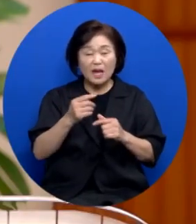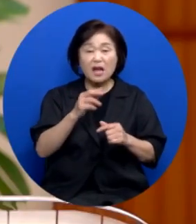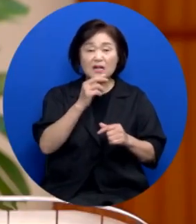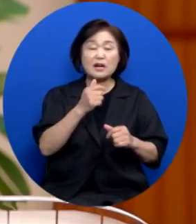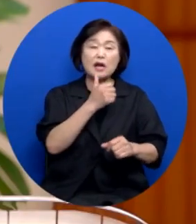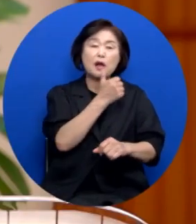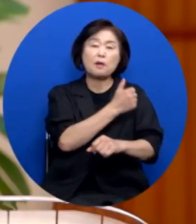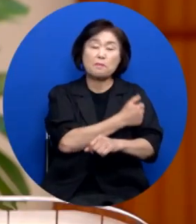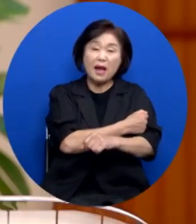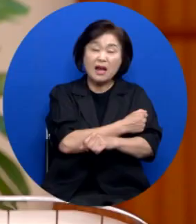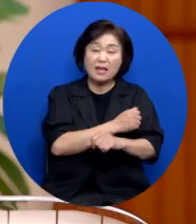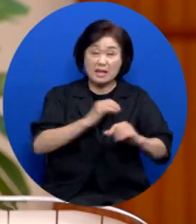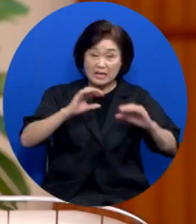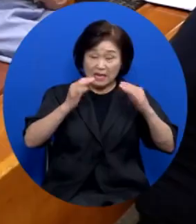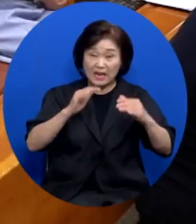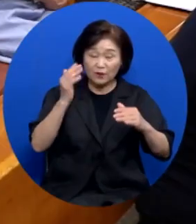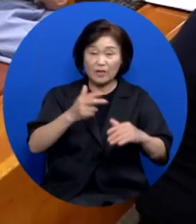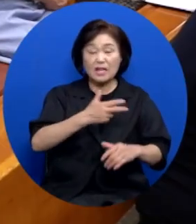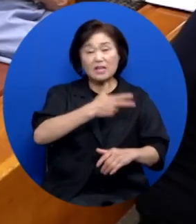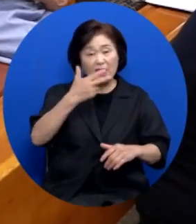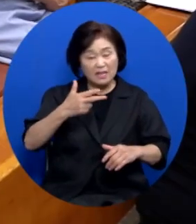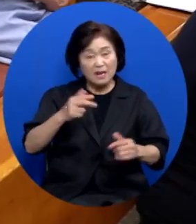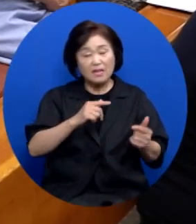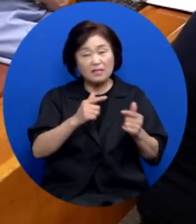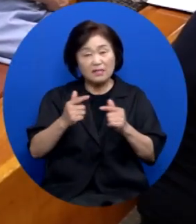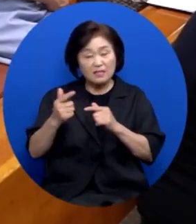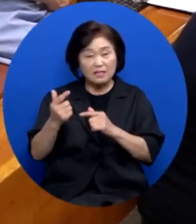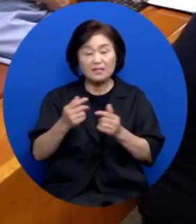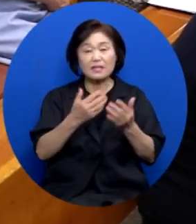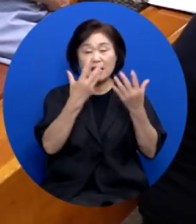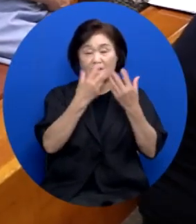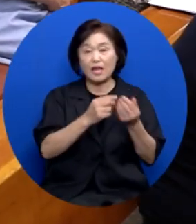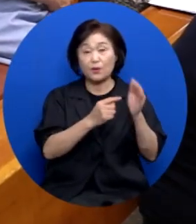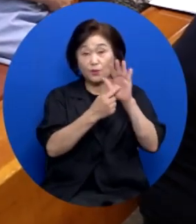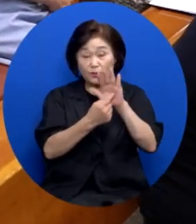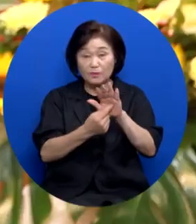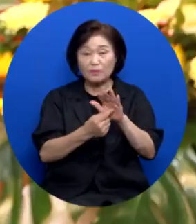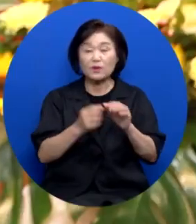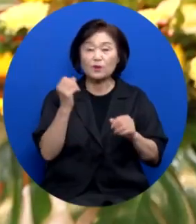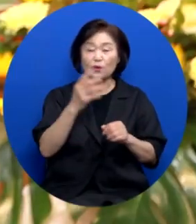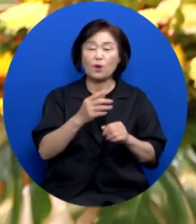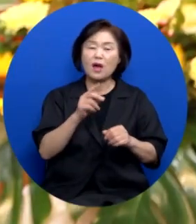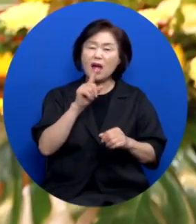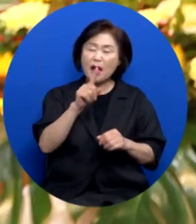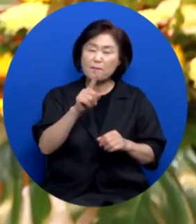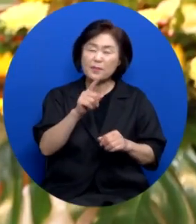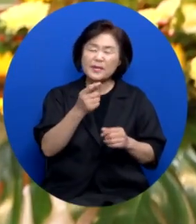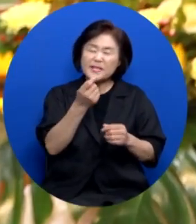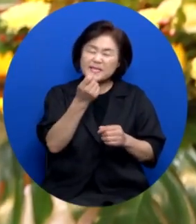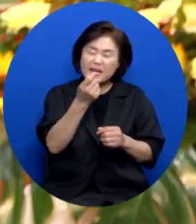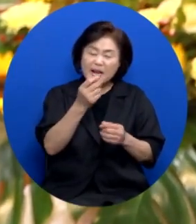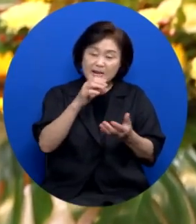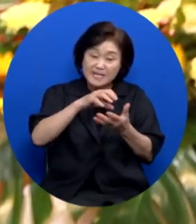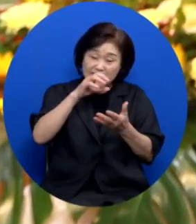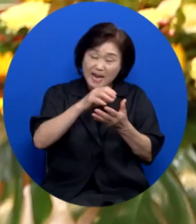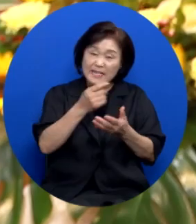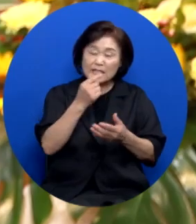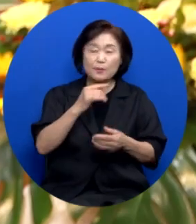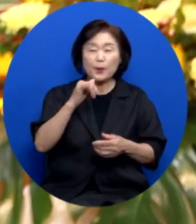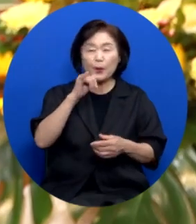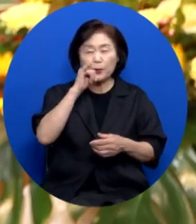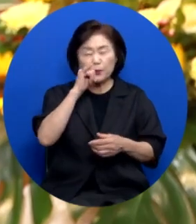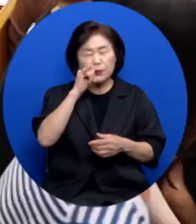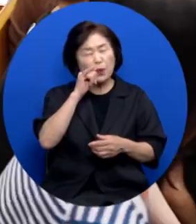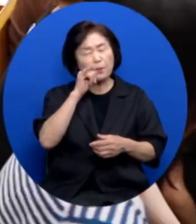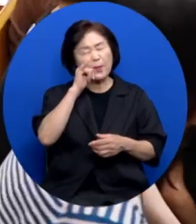상황을 통해 대마초 합법화에 대한 강력한 반대 입장을 피력하고 단 한 번 극소량으로도 중독될 수 있는